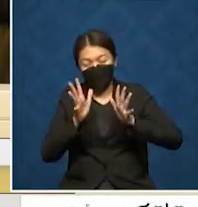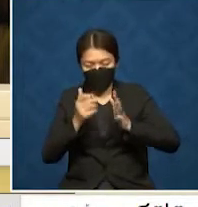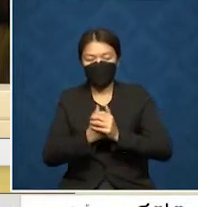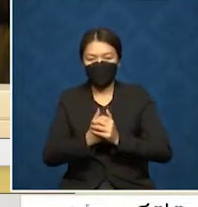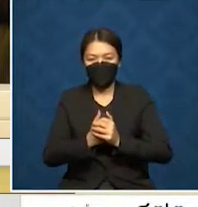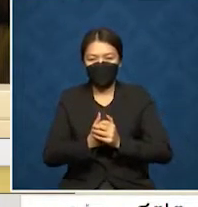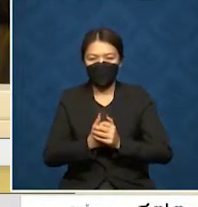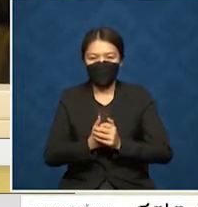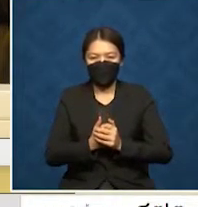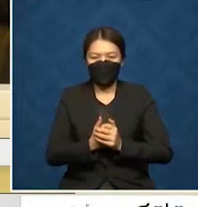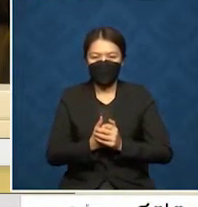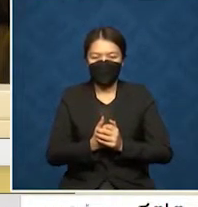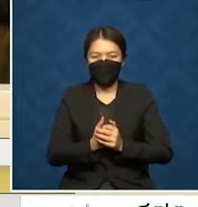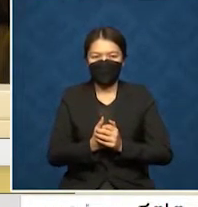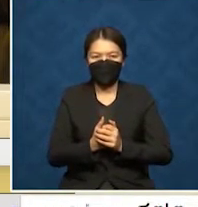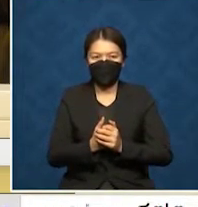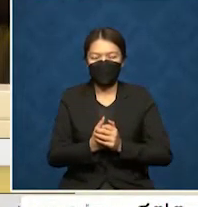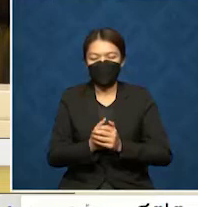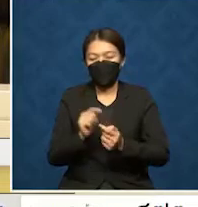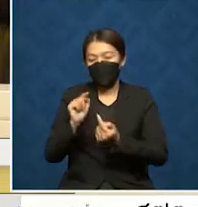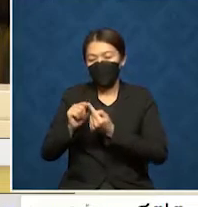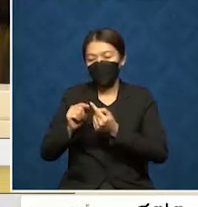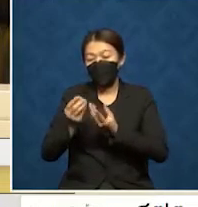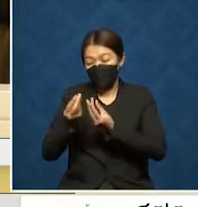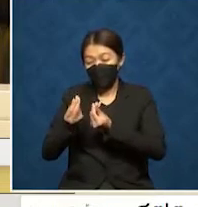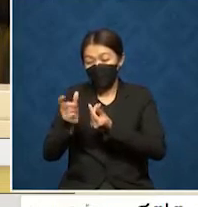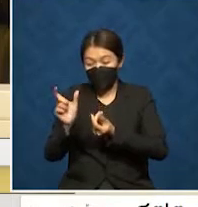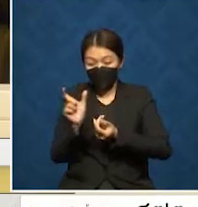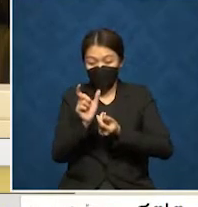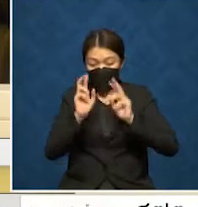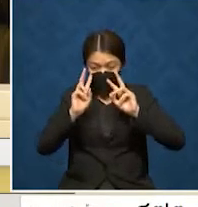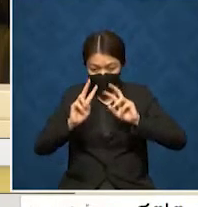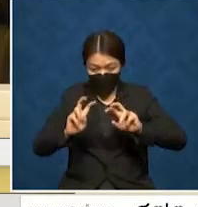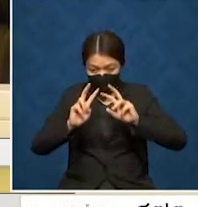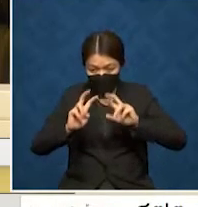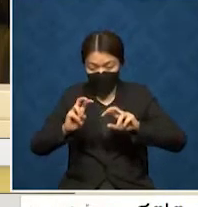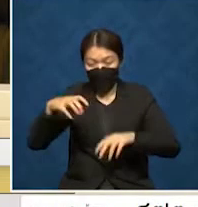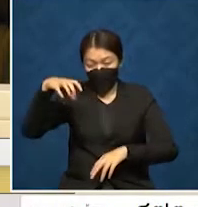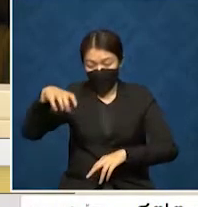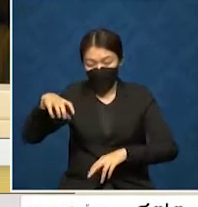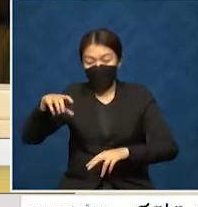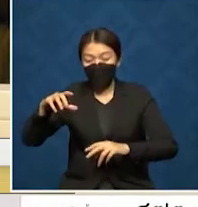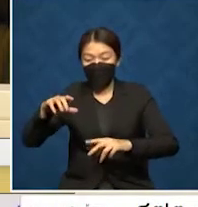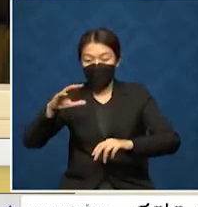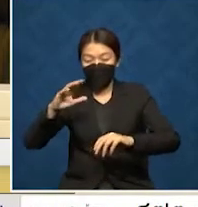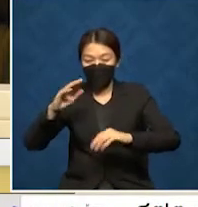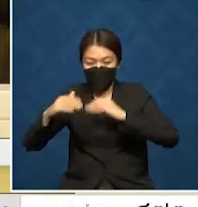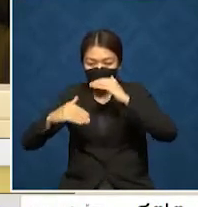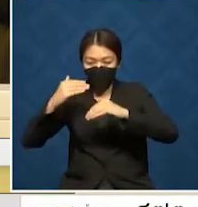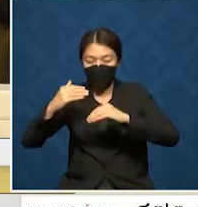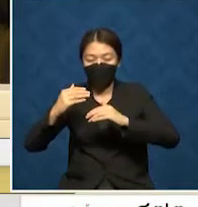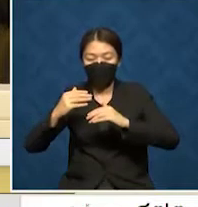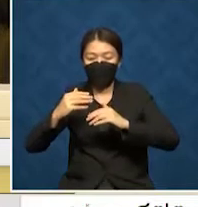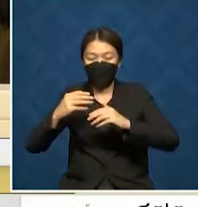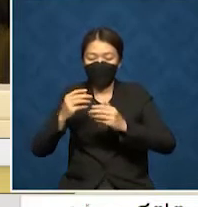ขของการวิจัยของเครือข่ายพัฒนาวิชาการและข้อมูลสาร